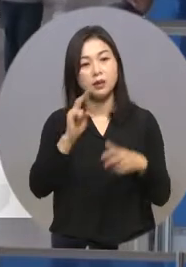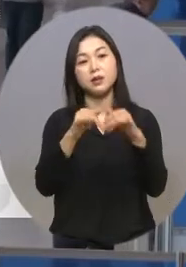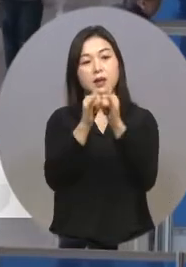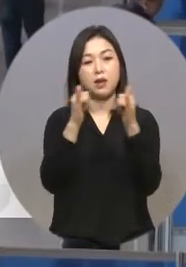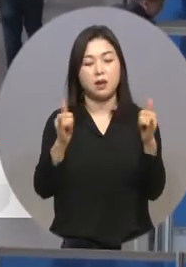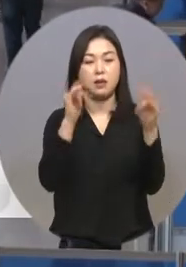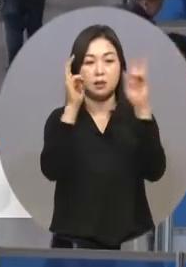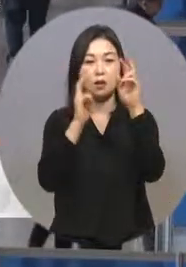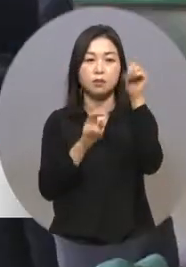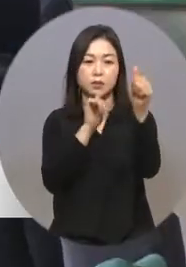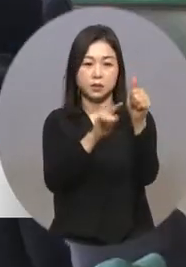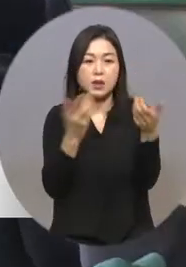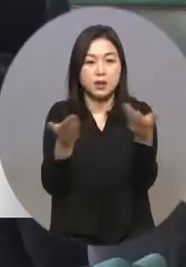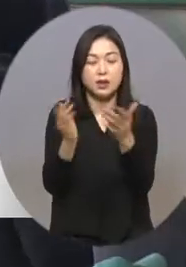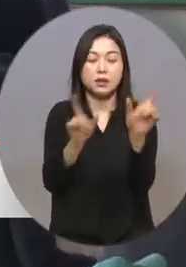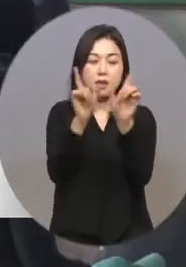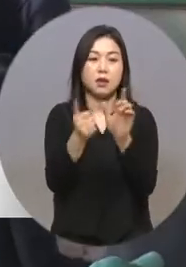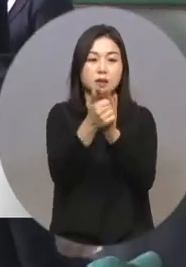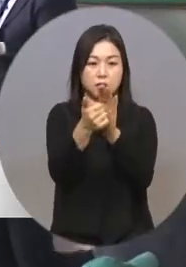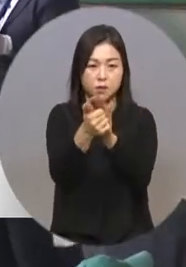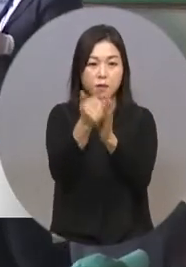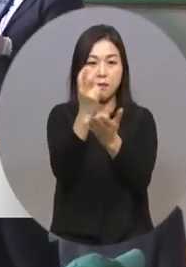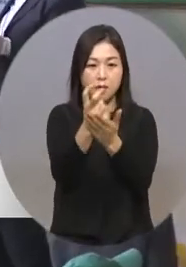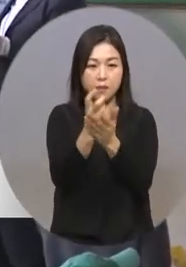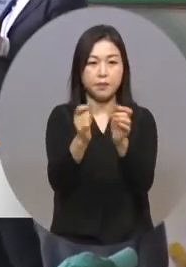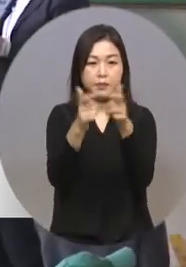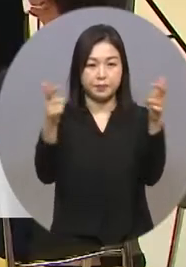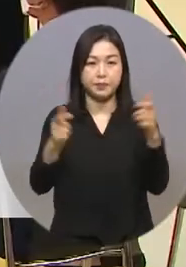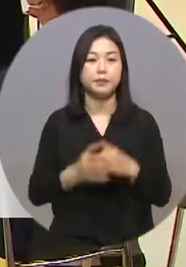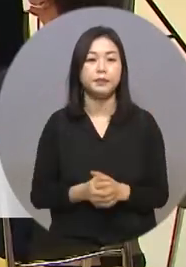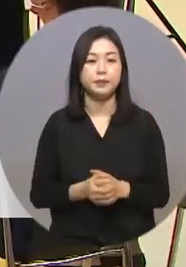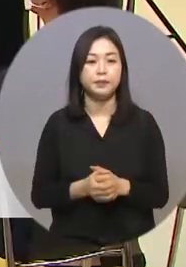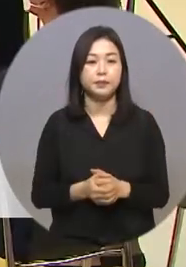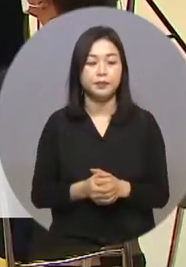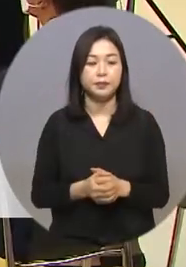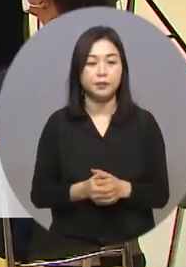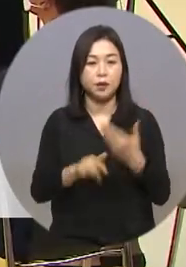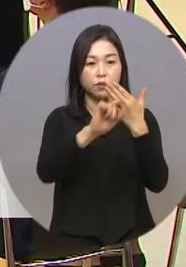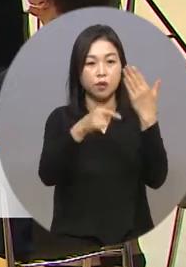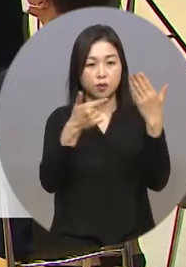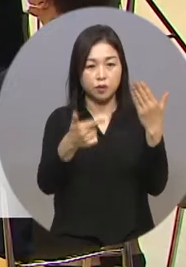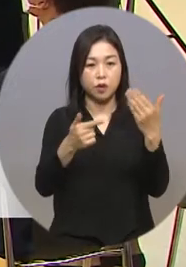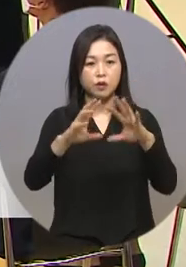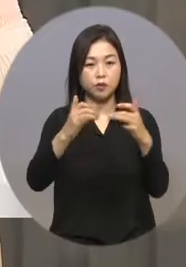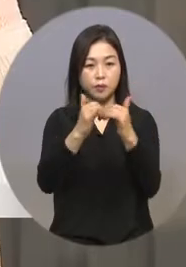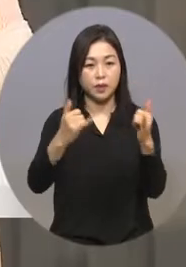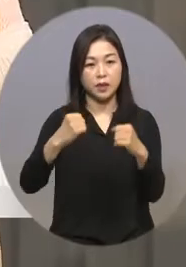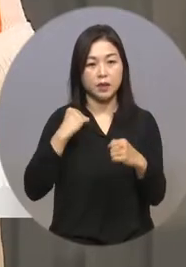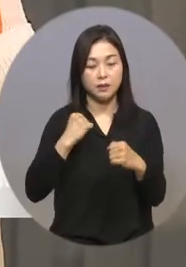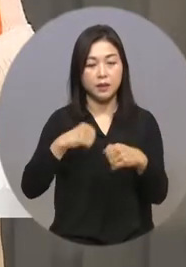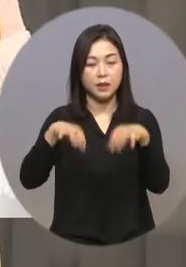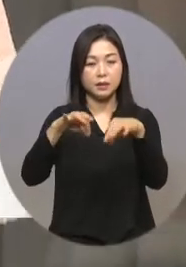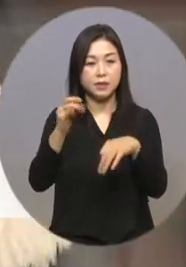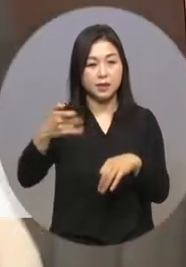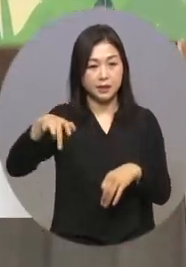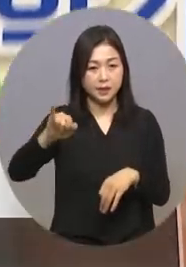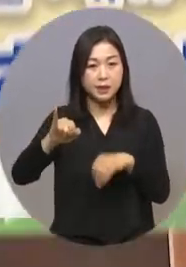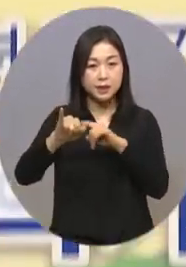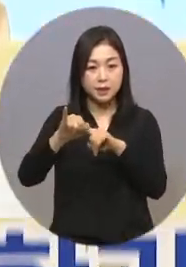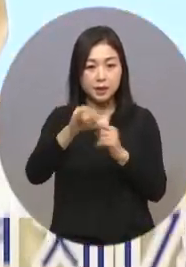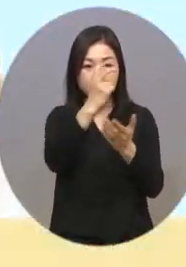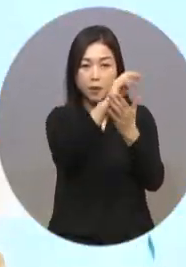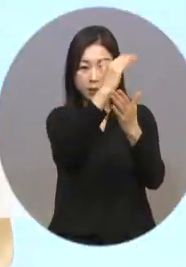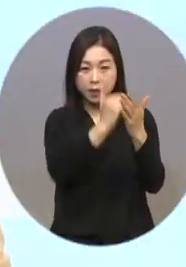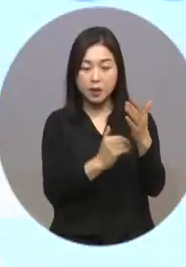직업 채널 지원을 확대하는 법원이 추진됩니다 지난 6일 국민의 인 비밀 지원은 해당 내용을 담은 장애인 고용